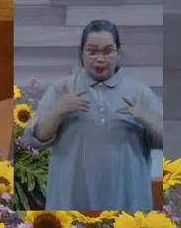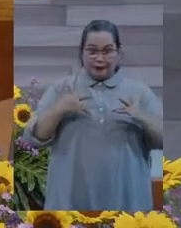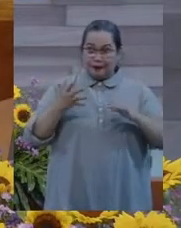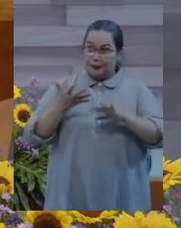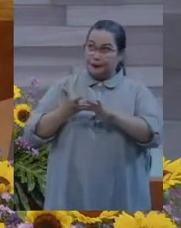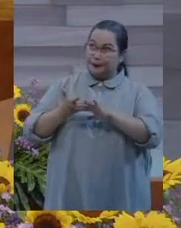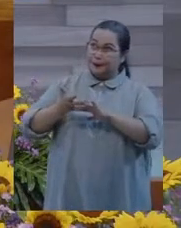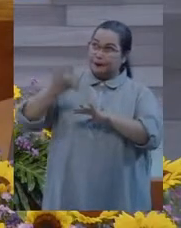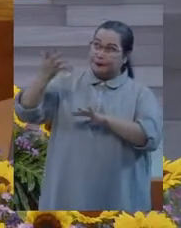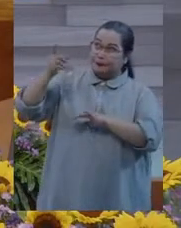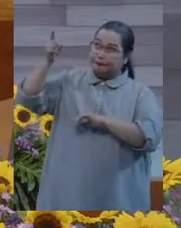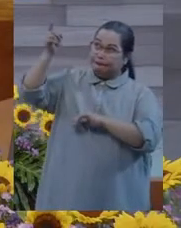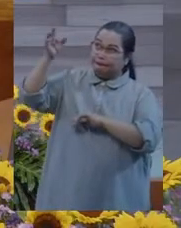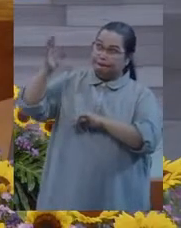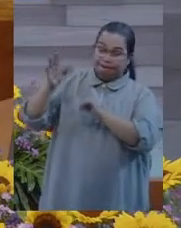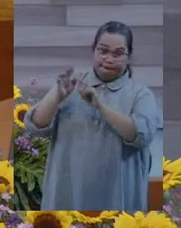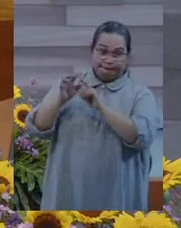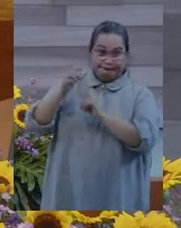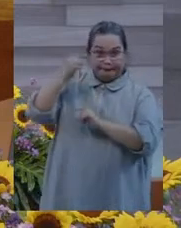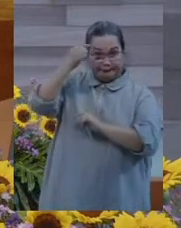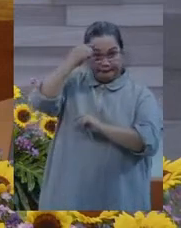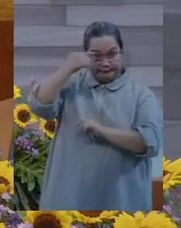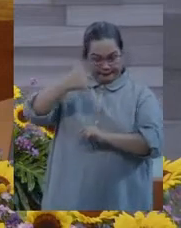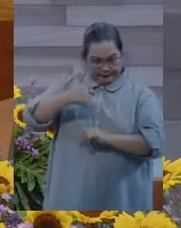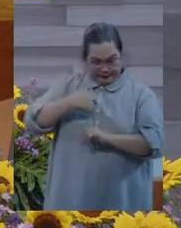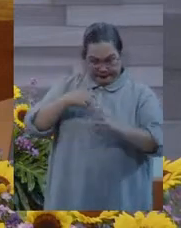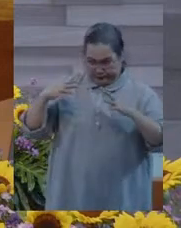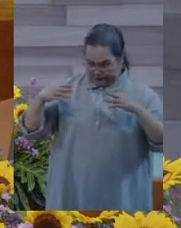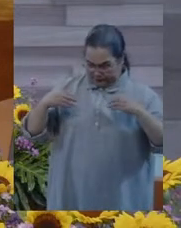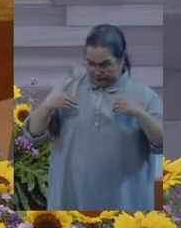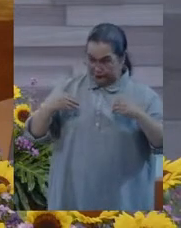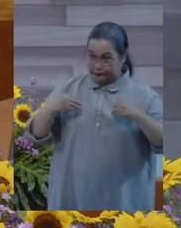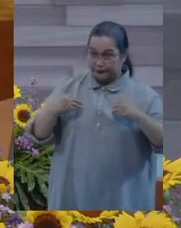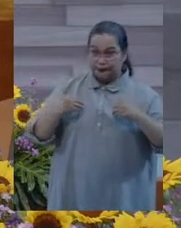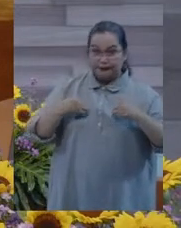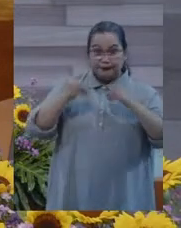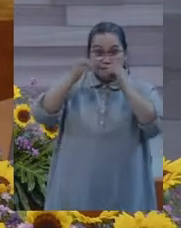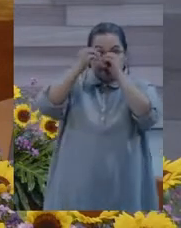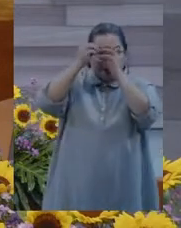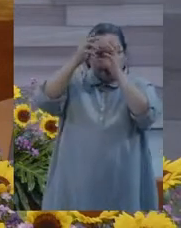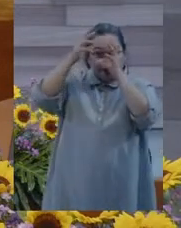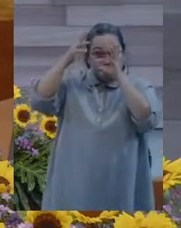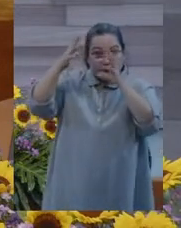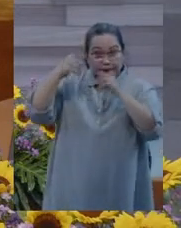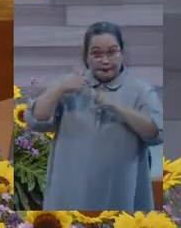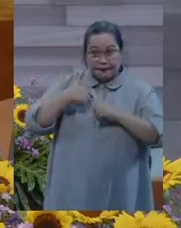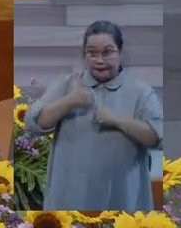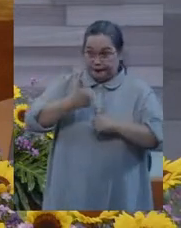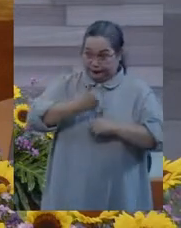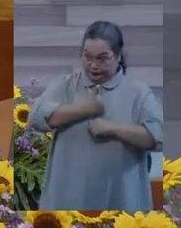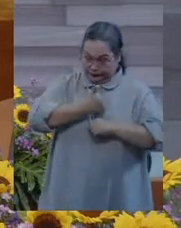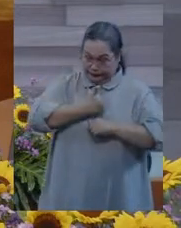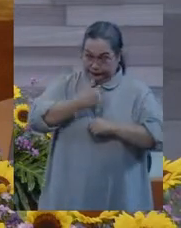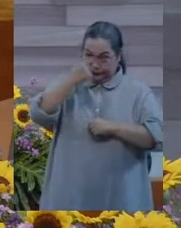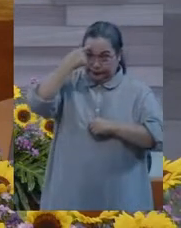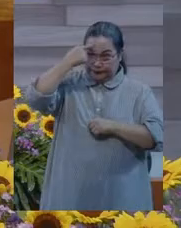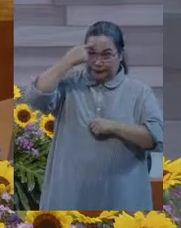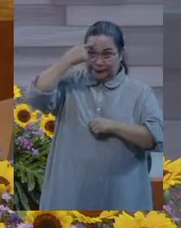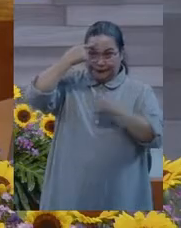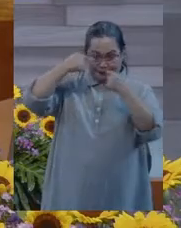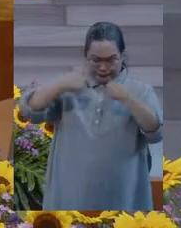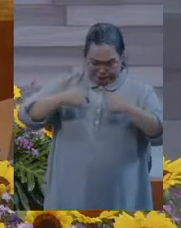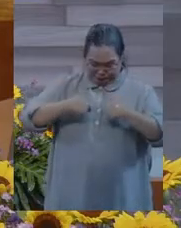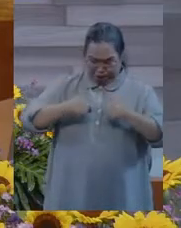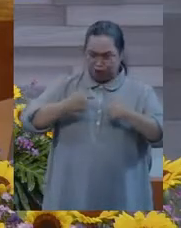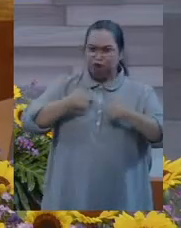glorious ones. Ibig sabihin, dahil ang akala nila, nakatatanggap sila ng mga pangitain din sila mismo, na sila mismo ay may